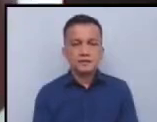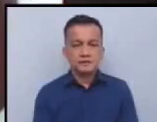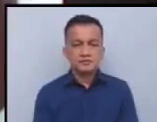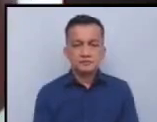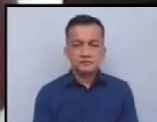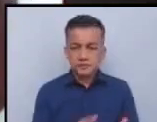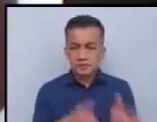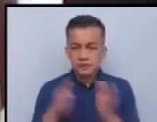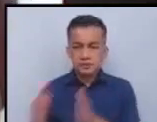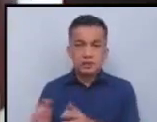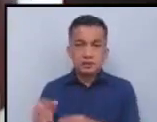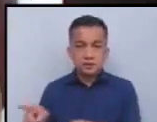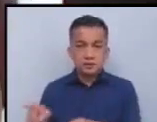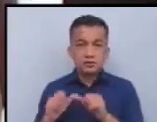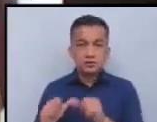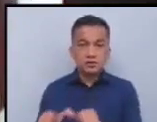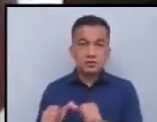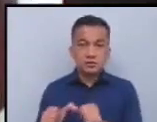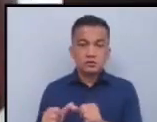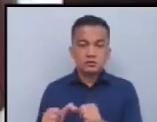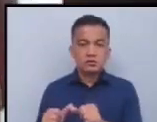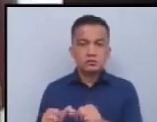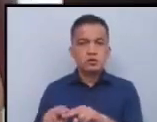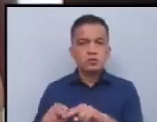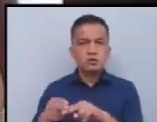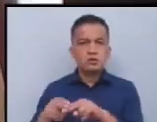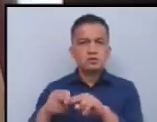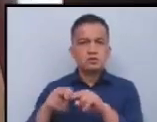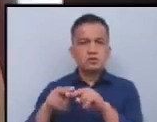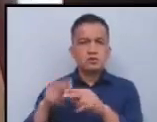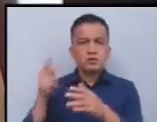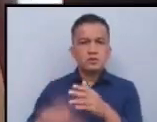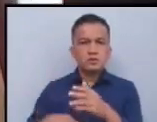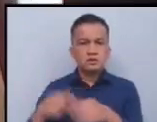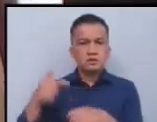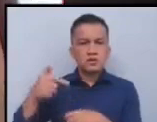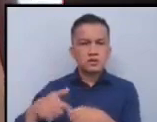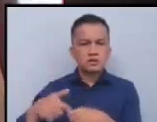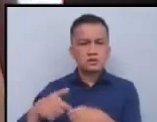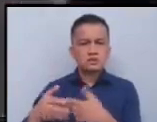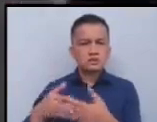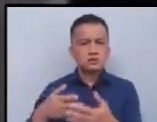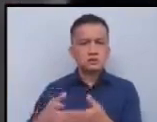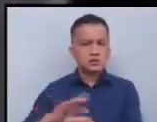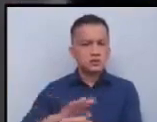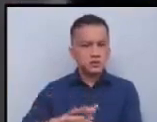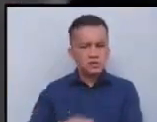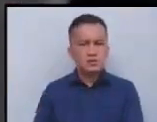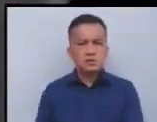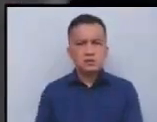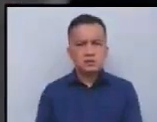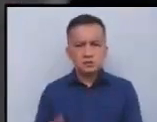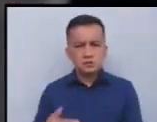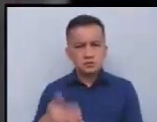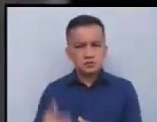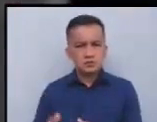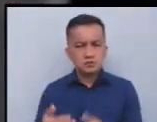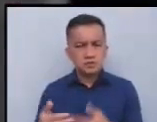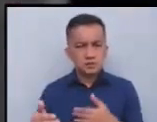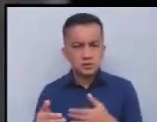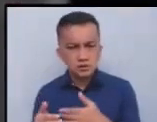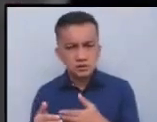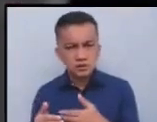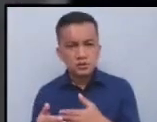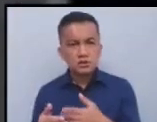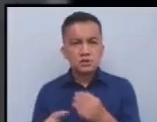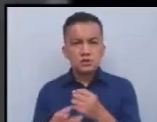Walang tigil ang pagtaas ng presyo ng mga produktong petrolyo sa kabila ng pandemic. Kasunod na rin ito ng napipintong oil price increase